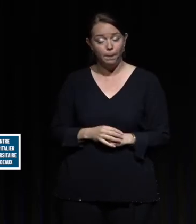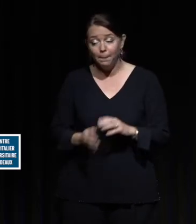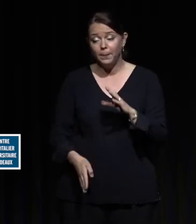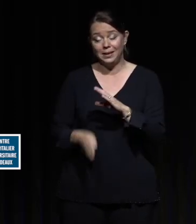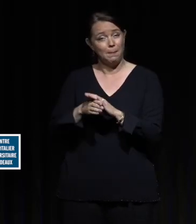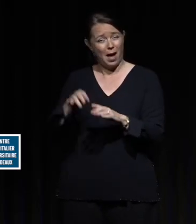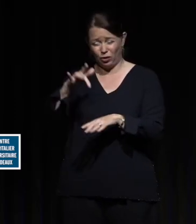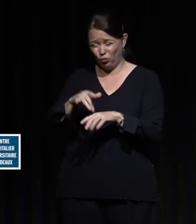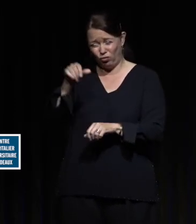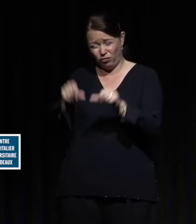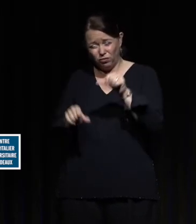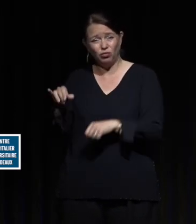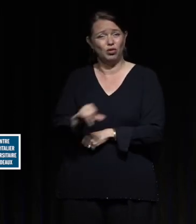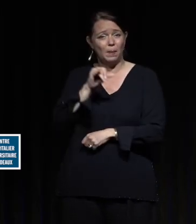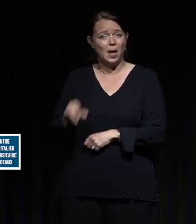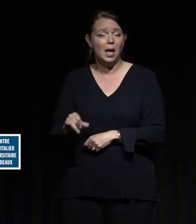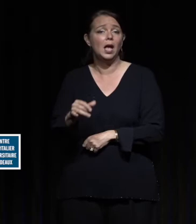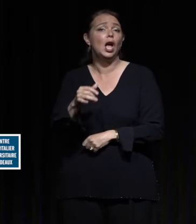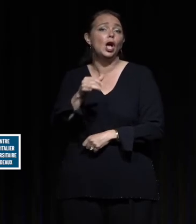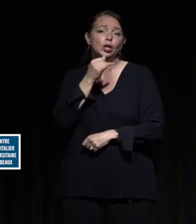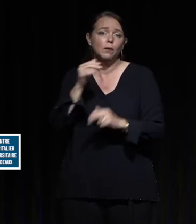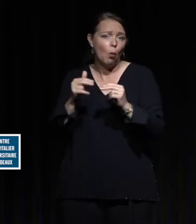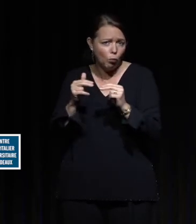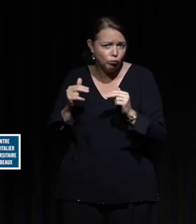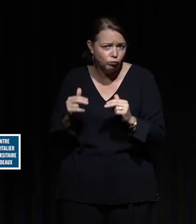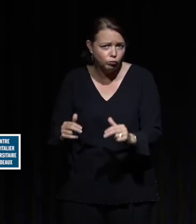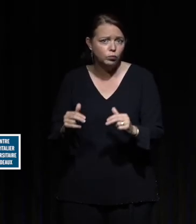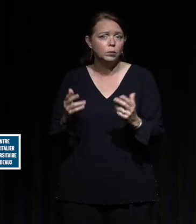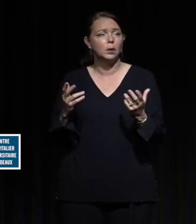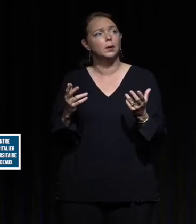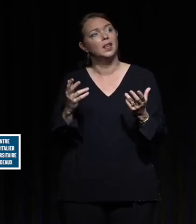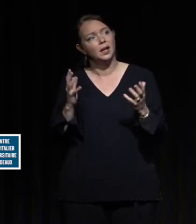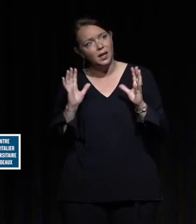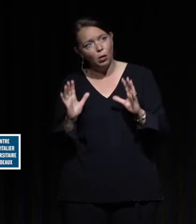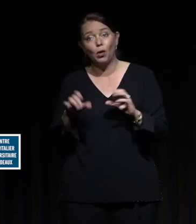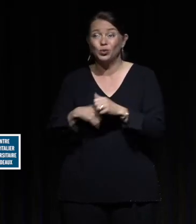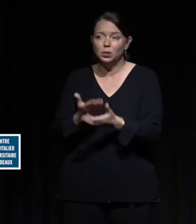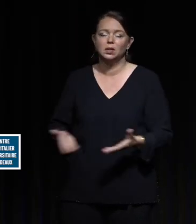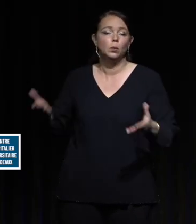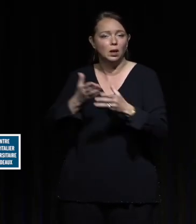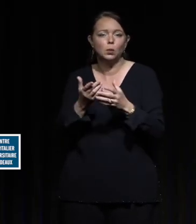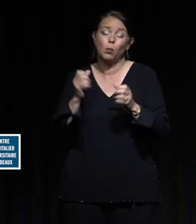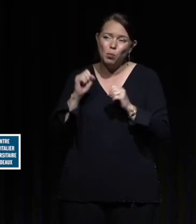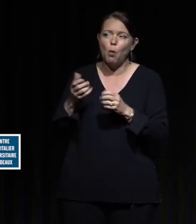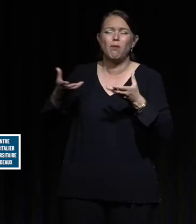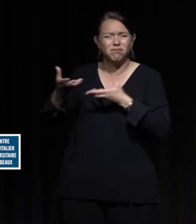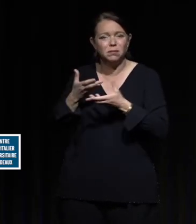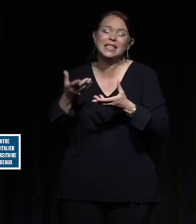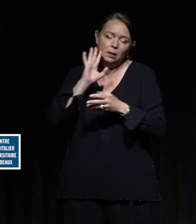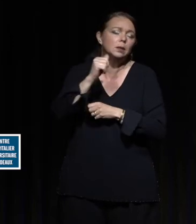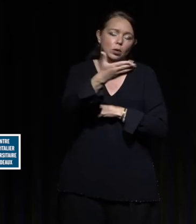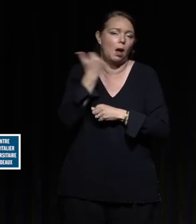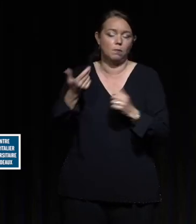jamais opérés, plutôt de petits stades, et on n'opérera pas, mais encore que ça se discute au cas par cas, d'où l'intérêt des réunions